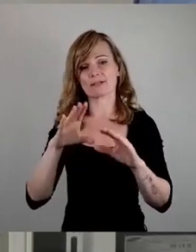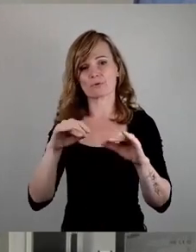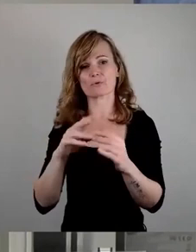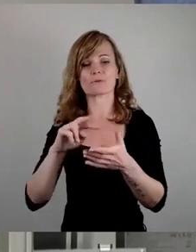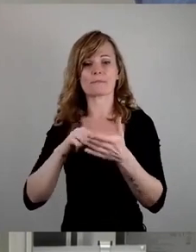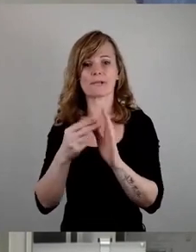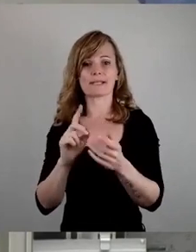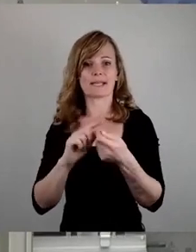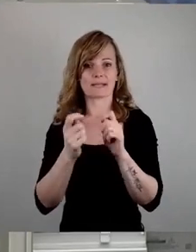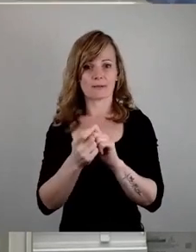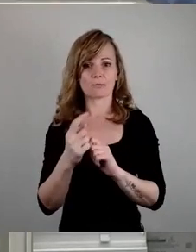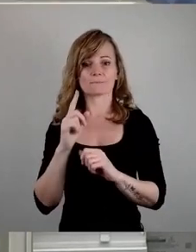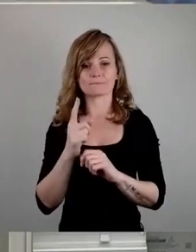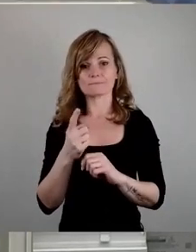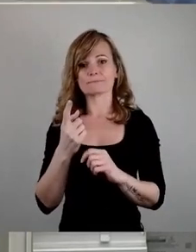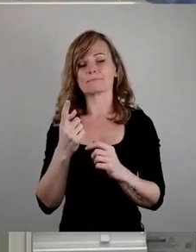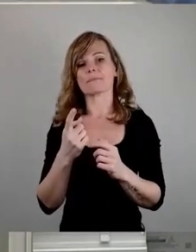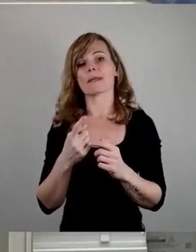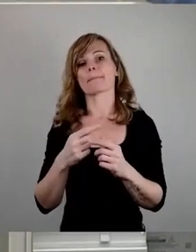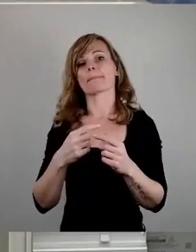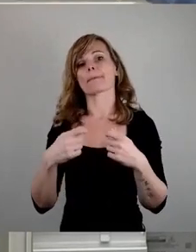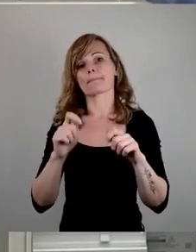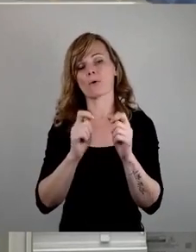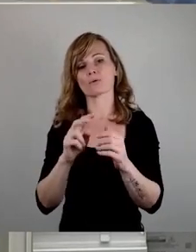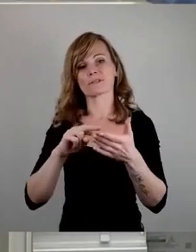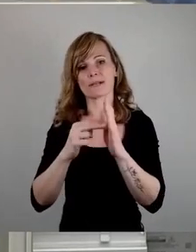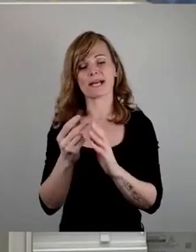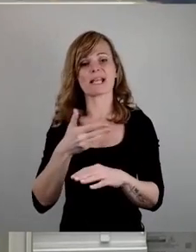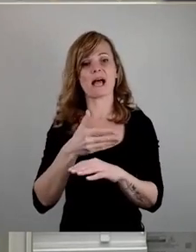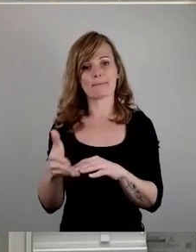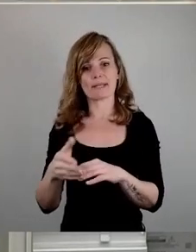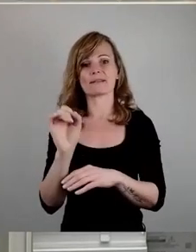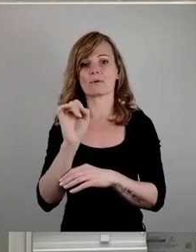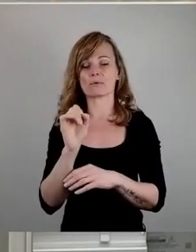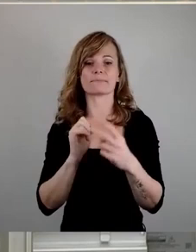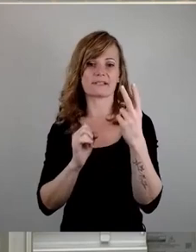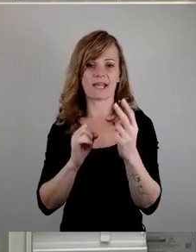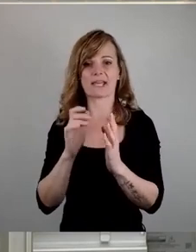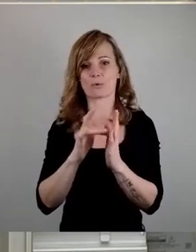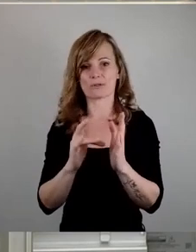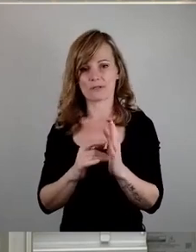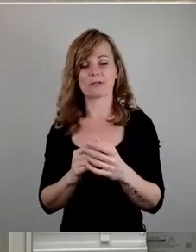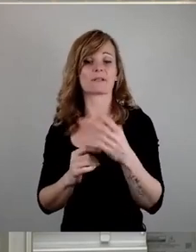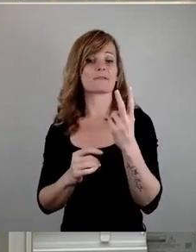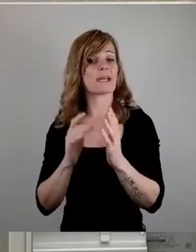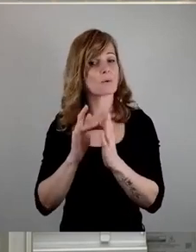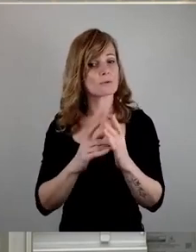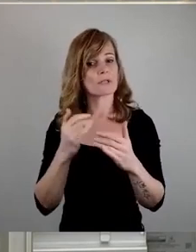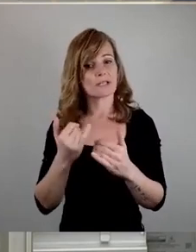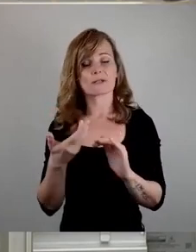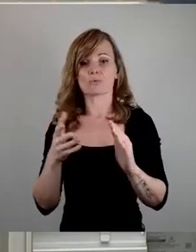Flächennutzungsplanänderung und auch zum Bebauungsplan ablehnen, aus zwei Gründen. Ich möchte die zwei Gründe jetzt mal